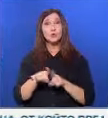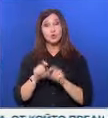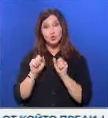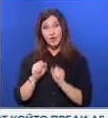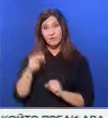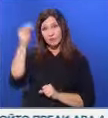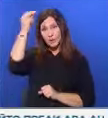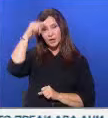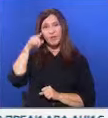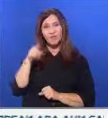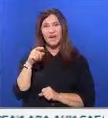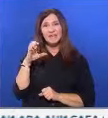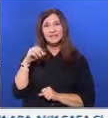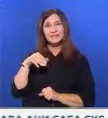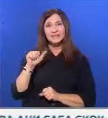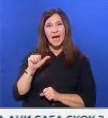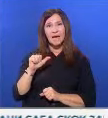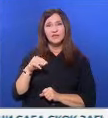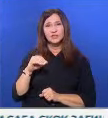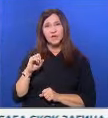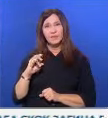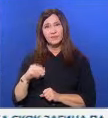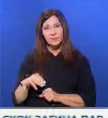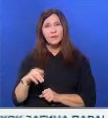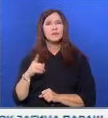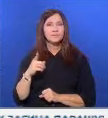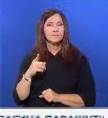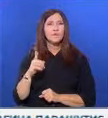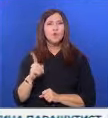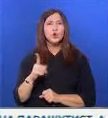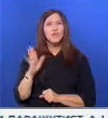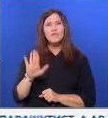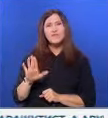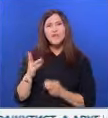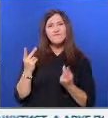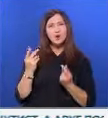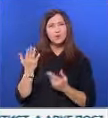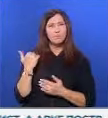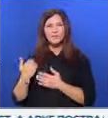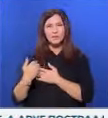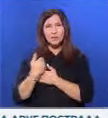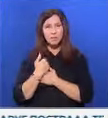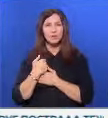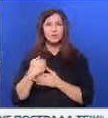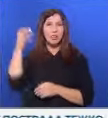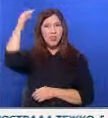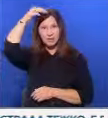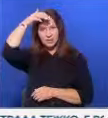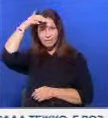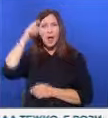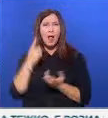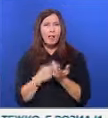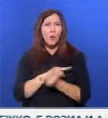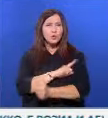очакван в България, това е Стажантът, в който вие сте в ролята на бившата съпруга на Доналд Тръмп.